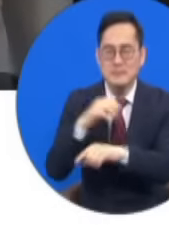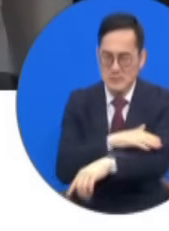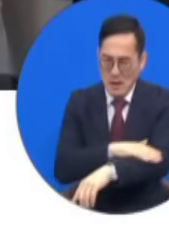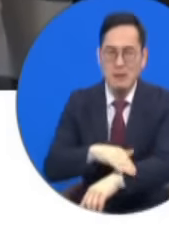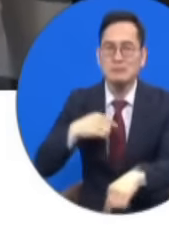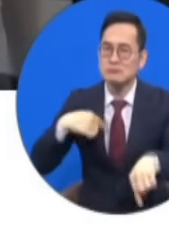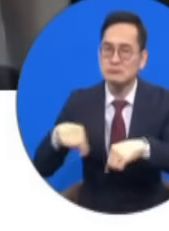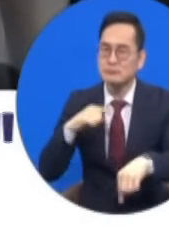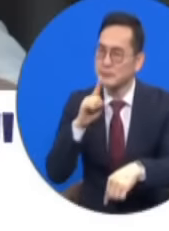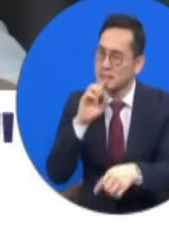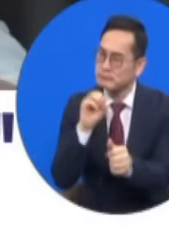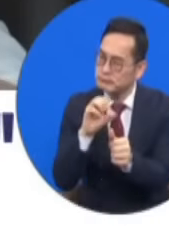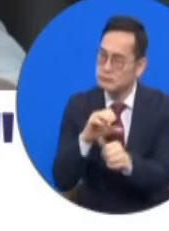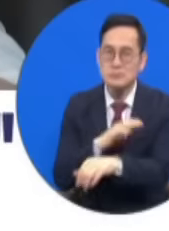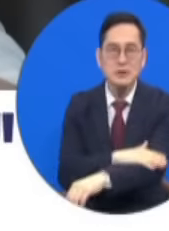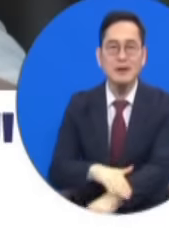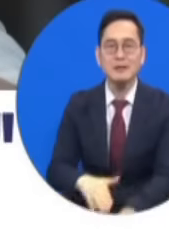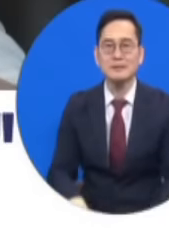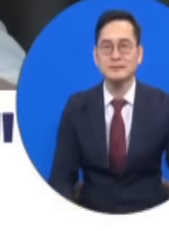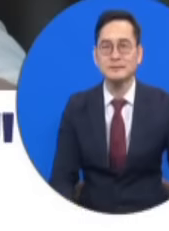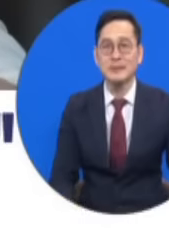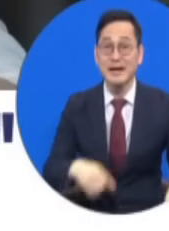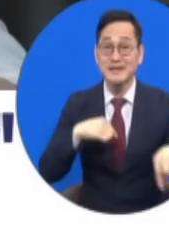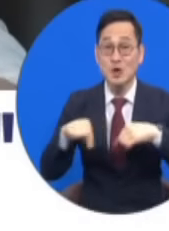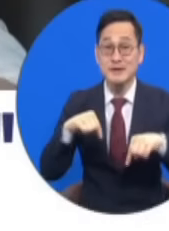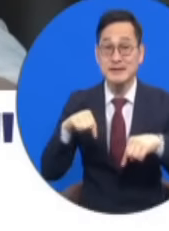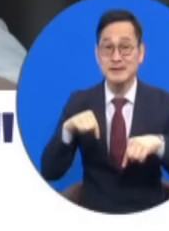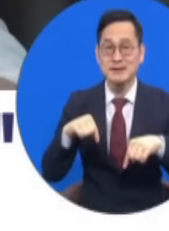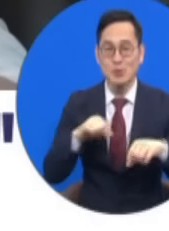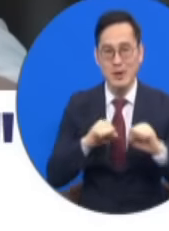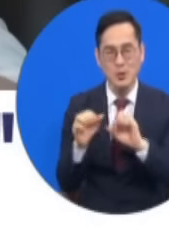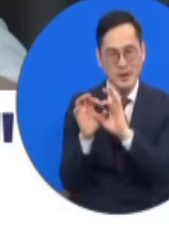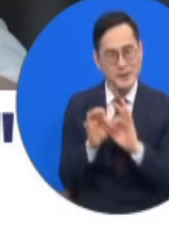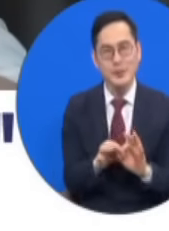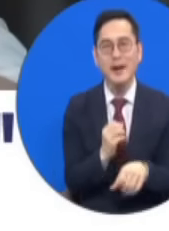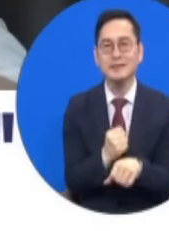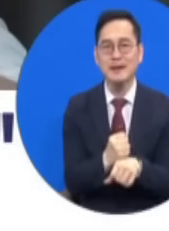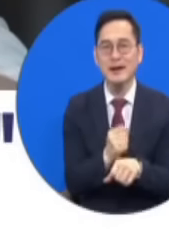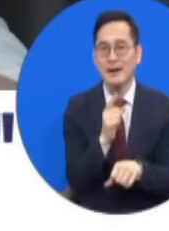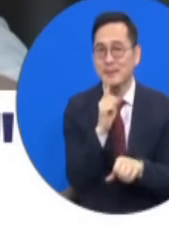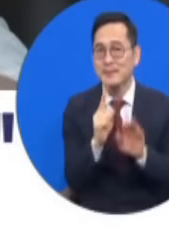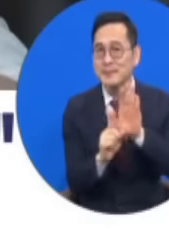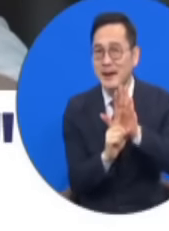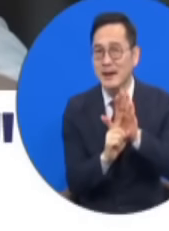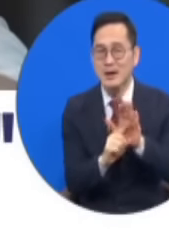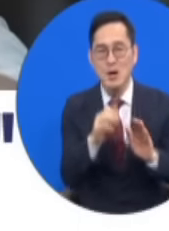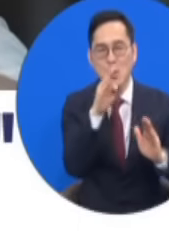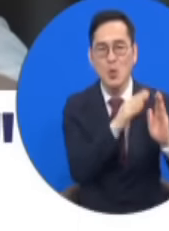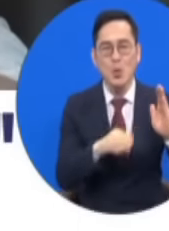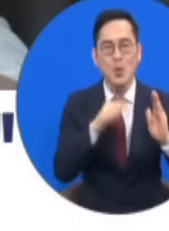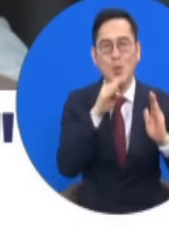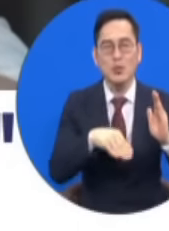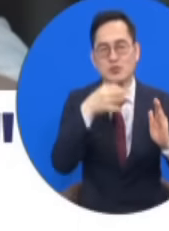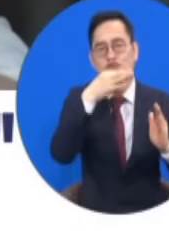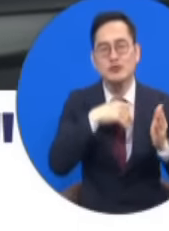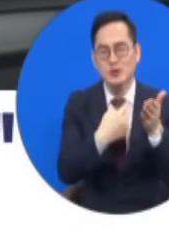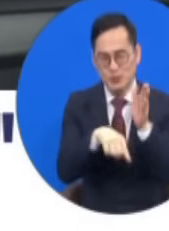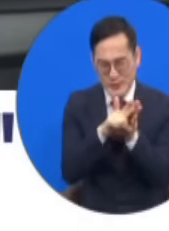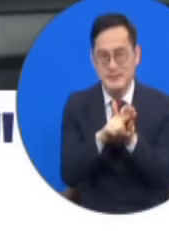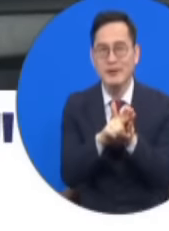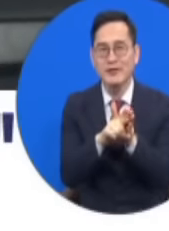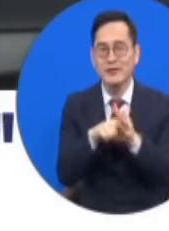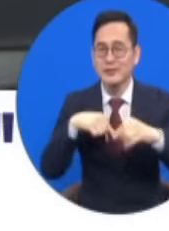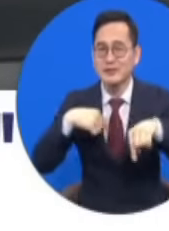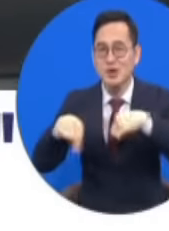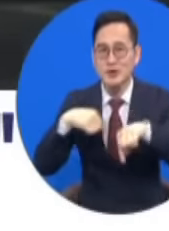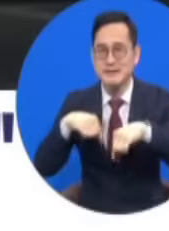드는데 그 정치에 남겠다는 표현도 이렇게 얘기했잖아요. 저 정치에 남겠다고 얘기를 하지 않고 공공선을 위해서 정치라는